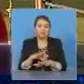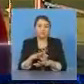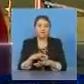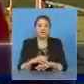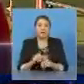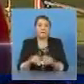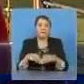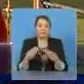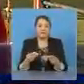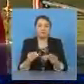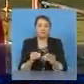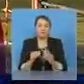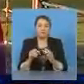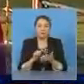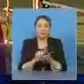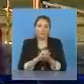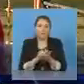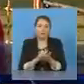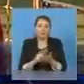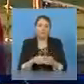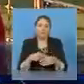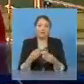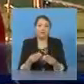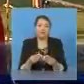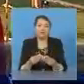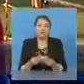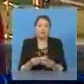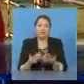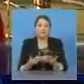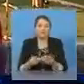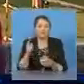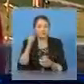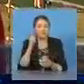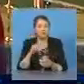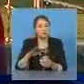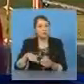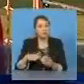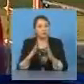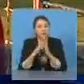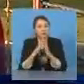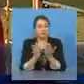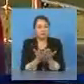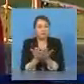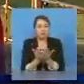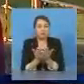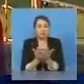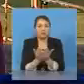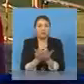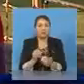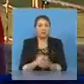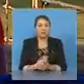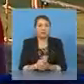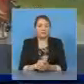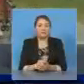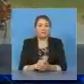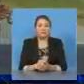раздаются памятки. Я думаю, что даже если они и не послушают сейчас, может быть, придут домой, почитают и все-таки примут